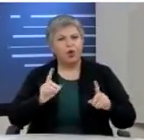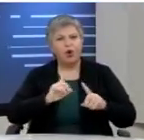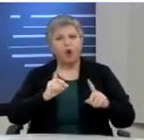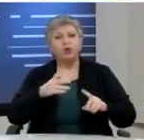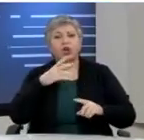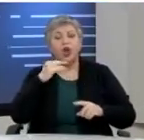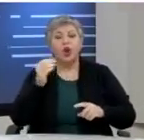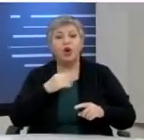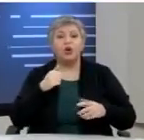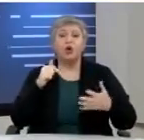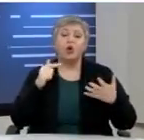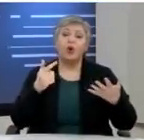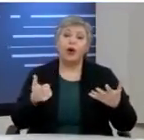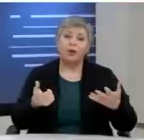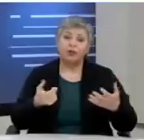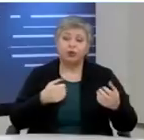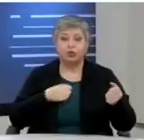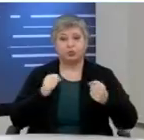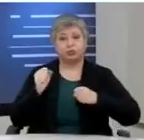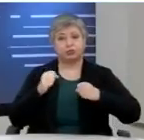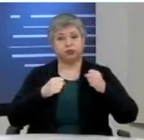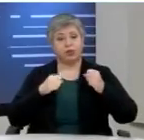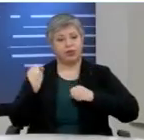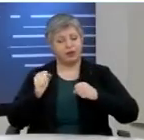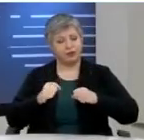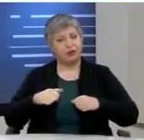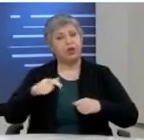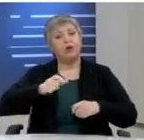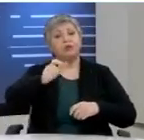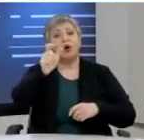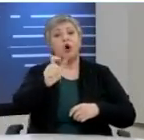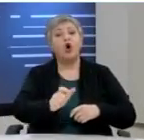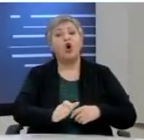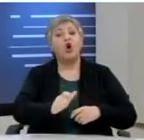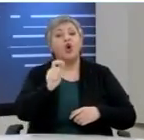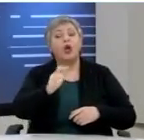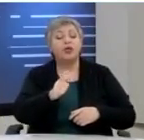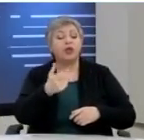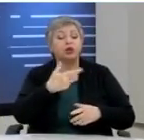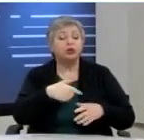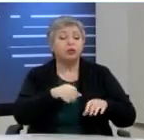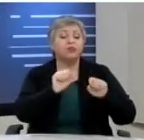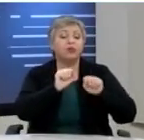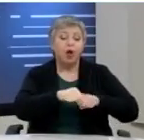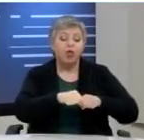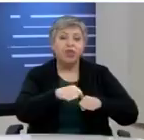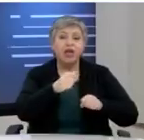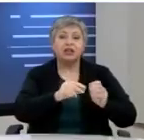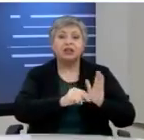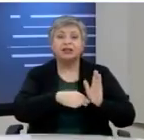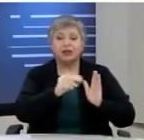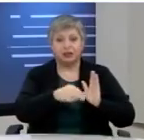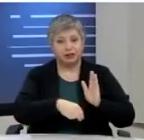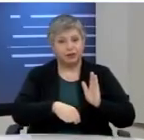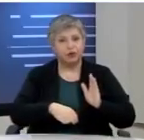διαφορά να συμφωνεί ως προοδευτικός άνθρωπος με αυτή τη συμφωνία, ενώ είναι κατάπτυστη, είναι το θέμα της διαγραφής του,